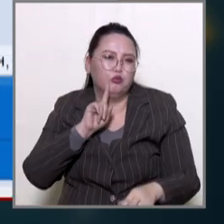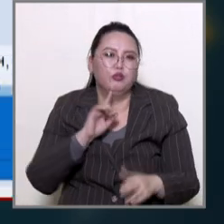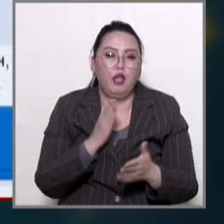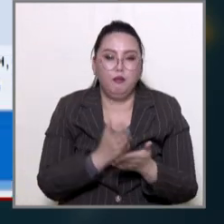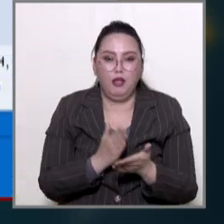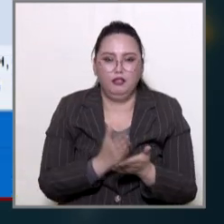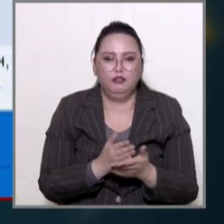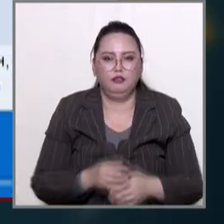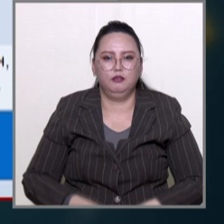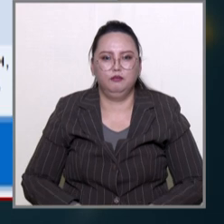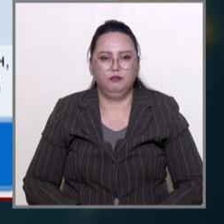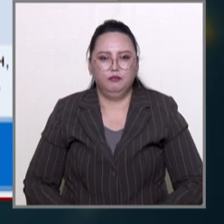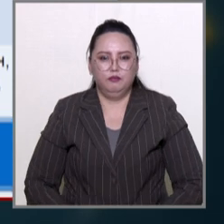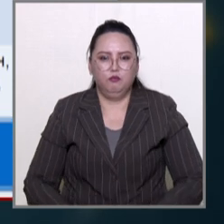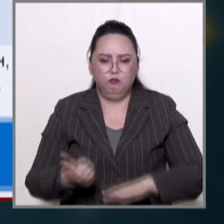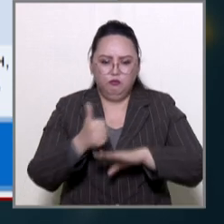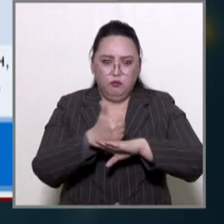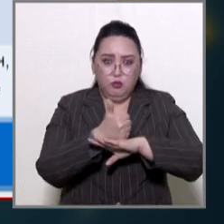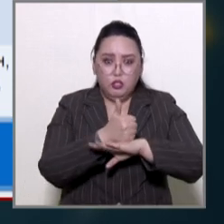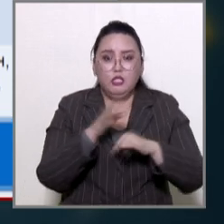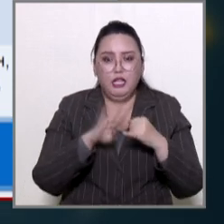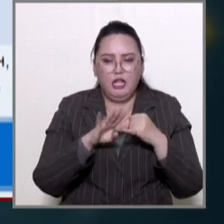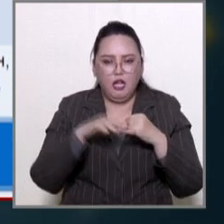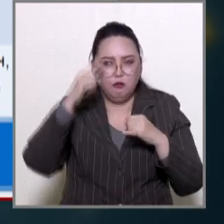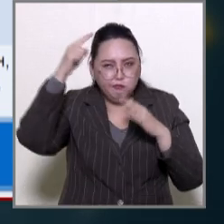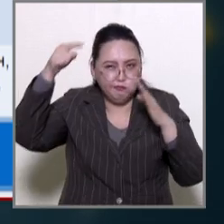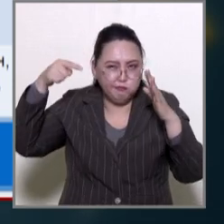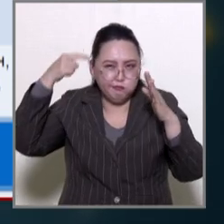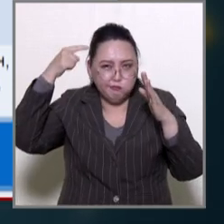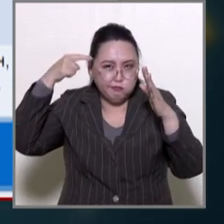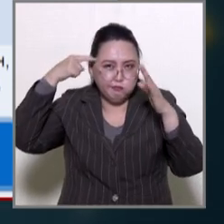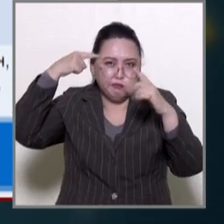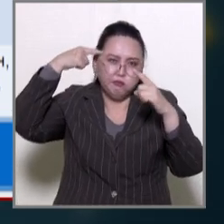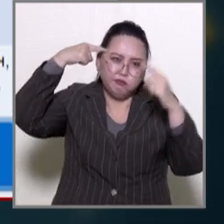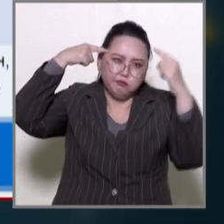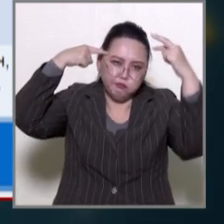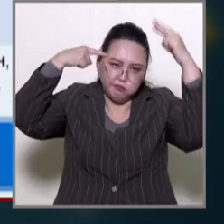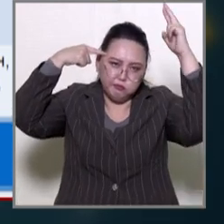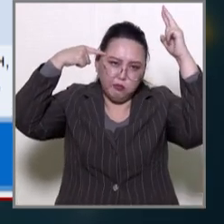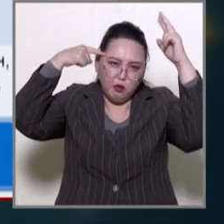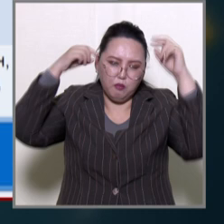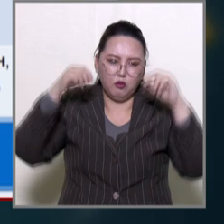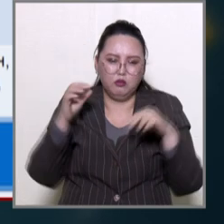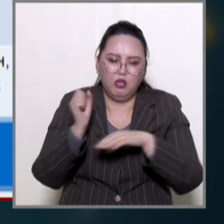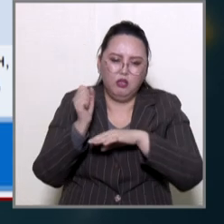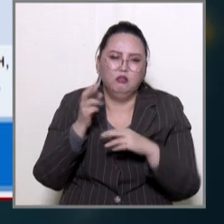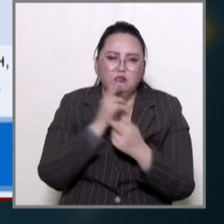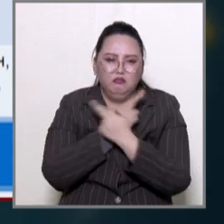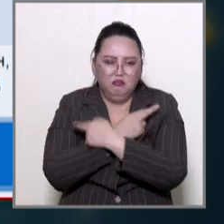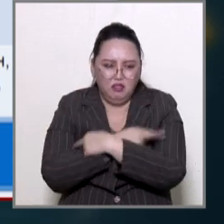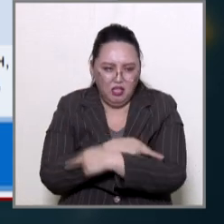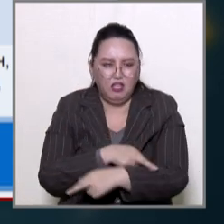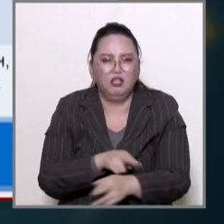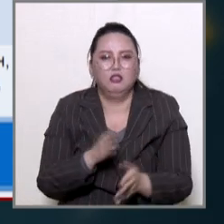болох хугацаа ойрдсан үед л эврэн чамрахаа тулсан, өвдгөж зовоолсон, ялаа батхан шаваад их эргээд их дорой байдалд орсон